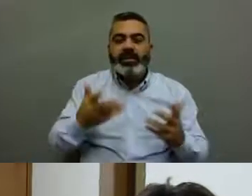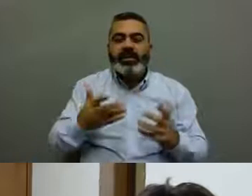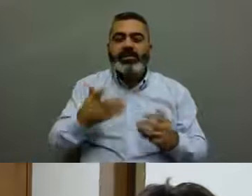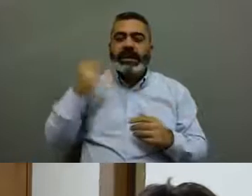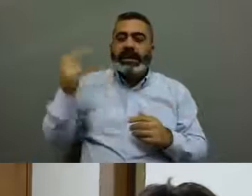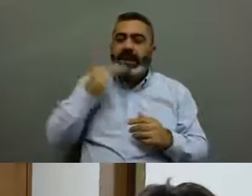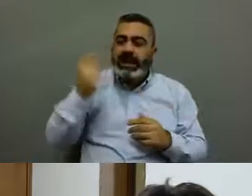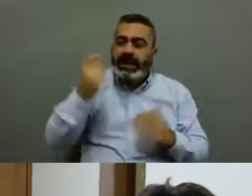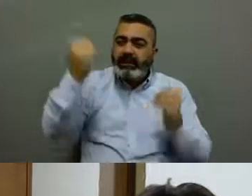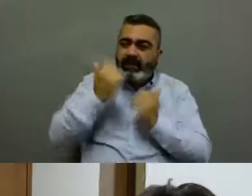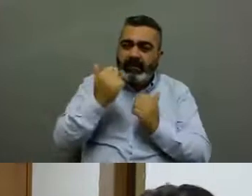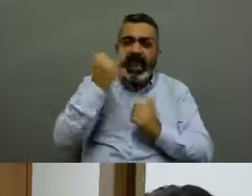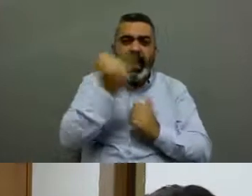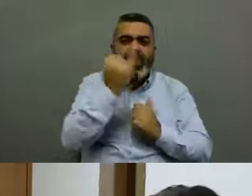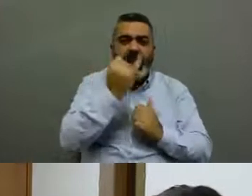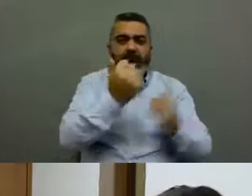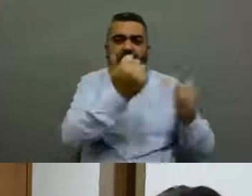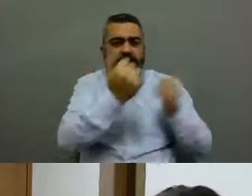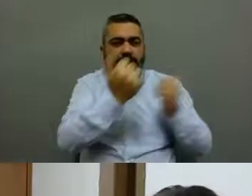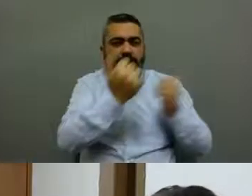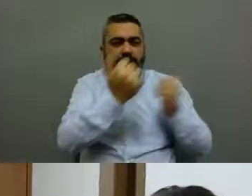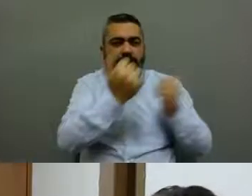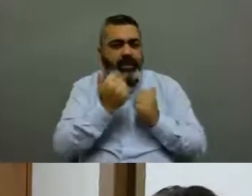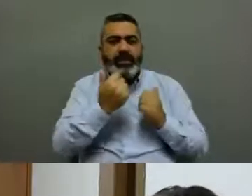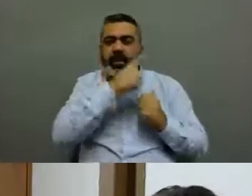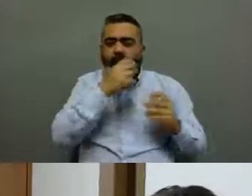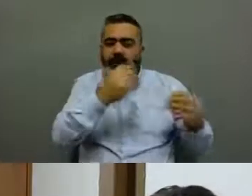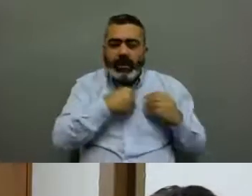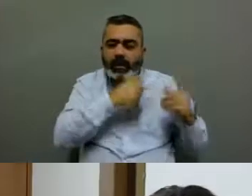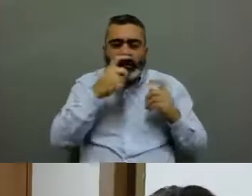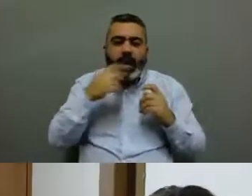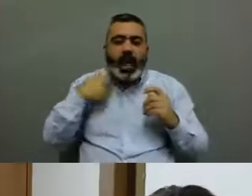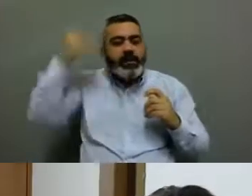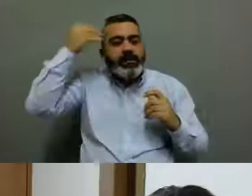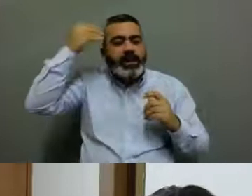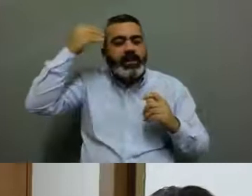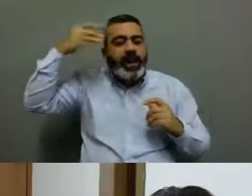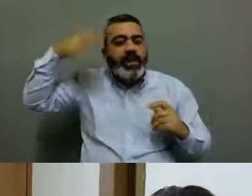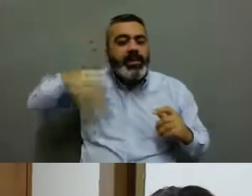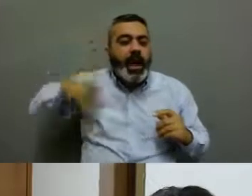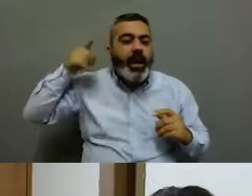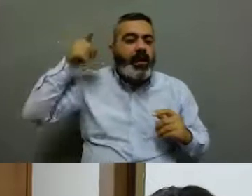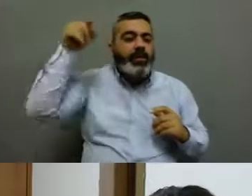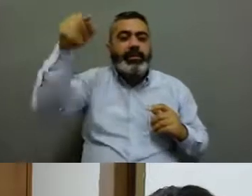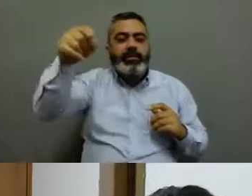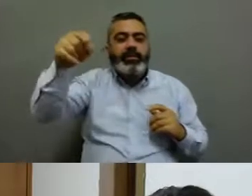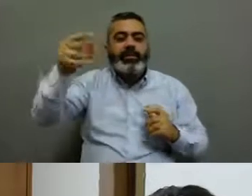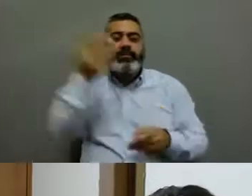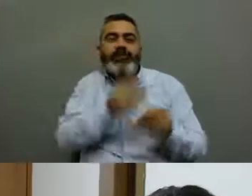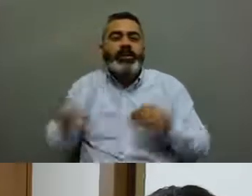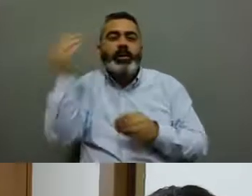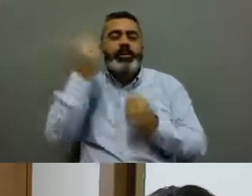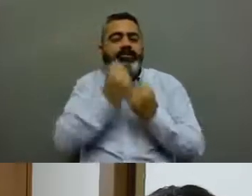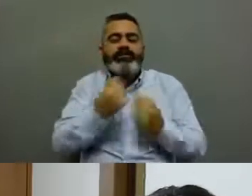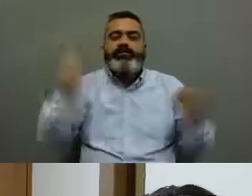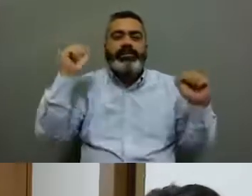κοινωνικές, ιδρυματοποιημένες δυσκολίες που αντιμετώπιζαν να επιδιώξουν κάτι περισσότερο από αυτό